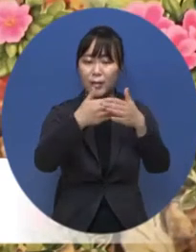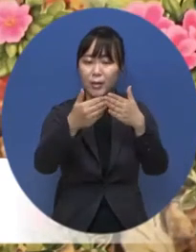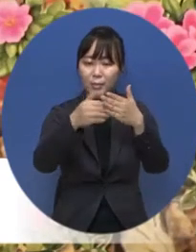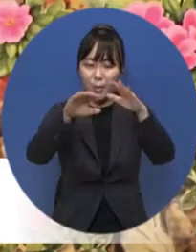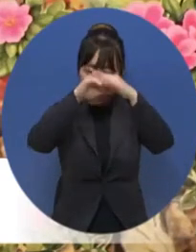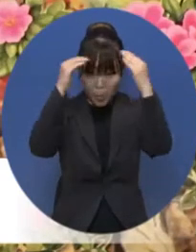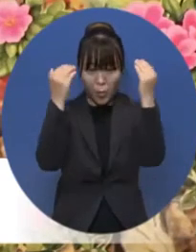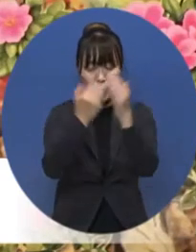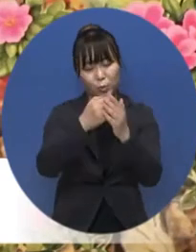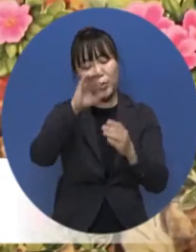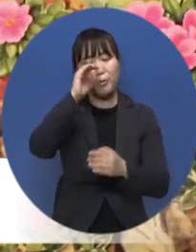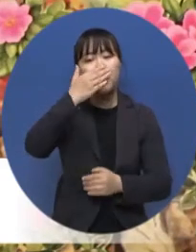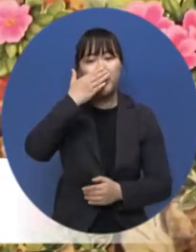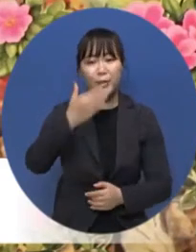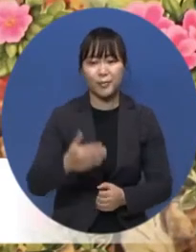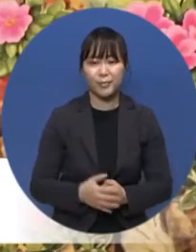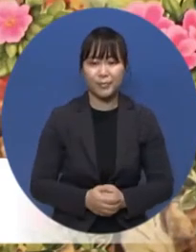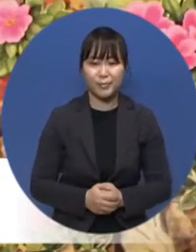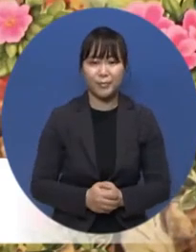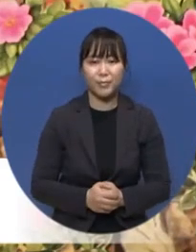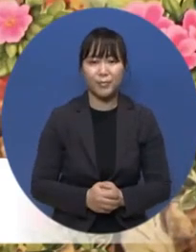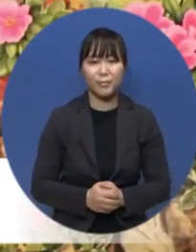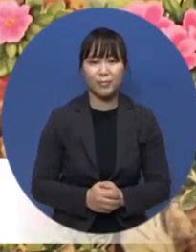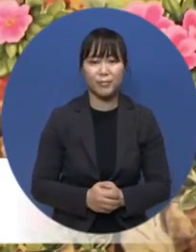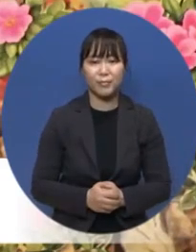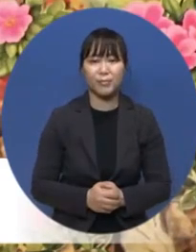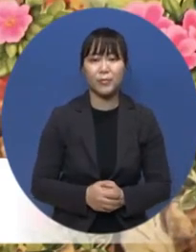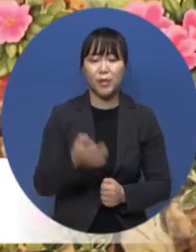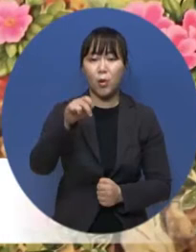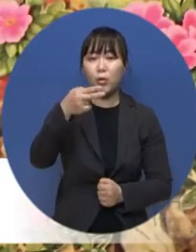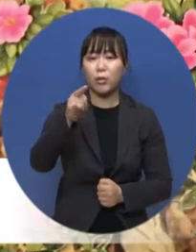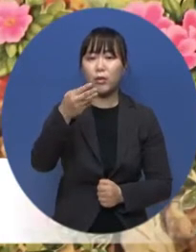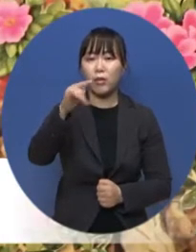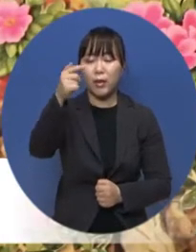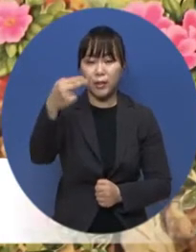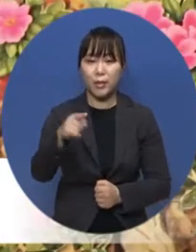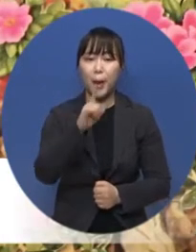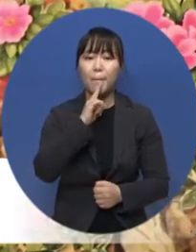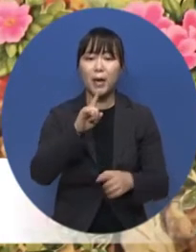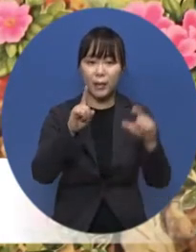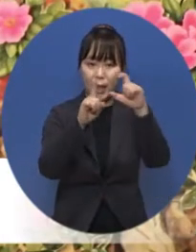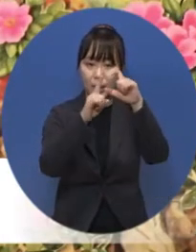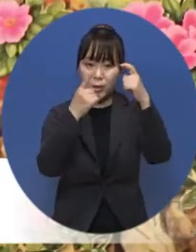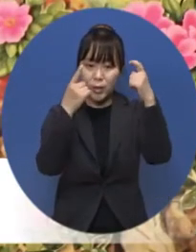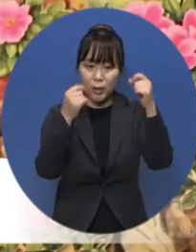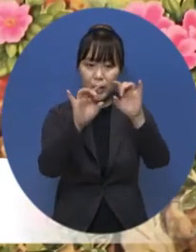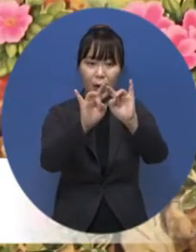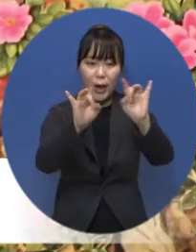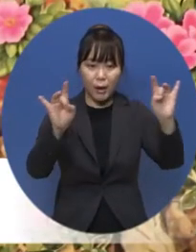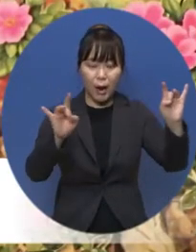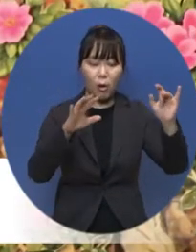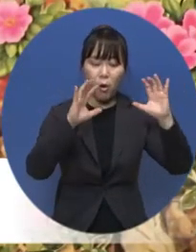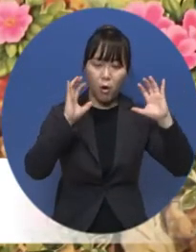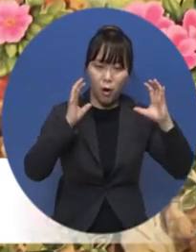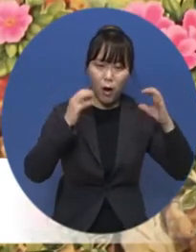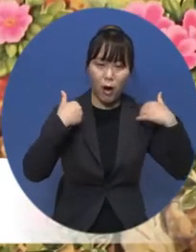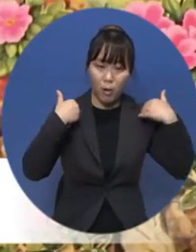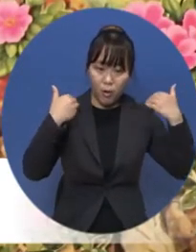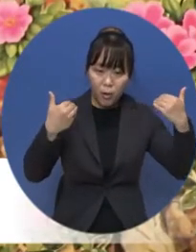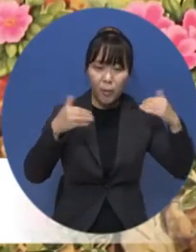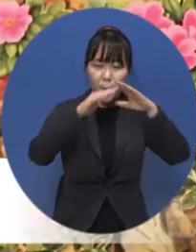다 관람 포인트라고 할 수 있습니다. 원더랜드라는 단어처럼 작품 작품마다